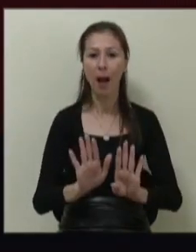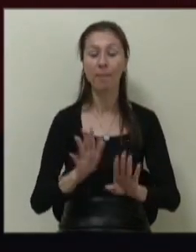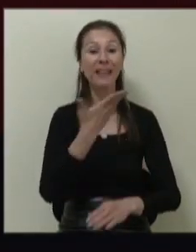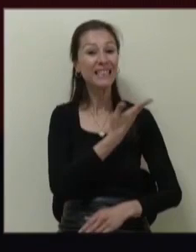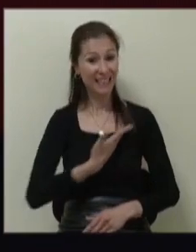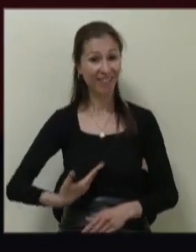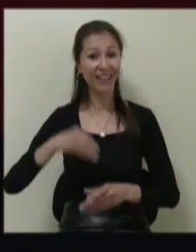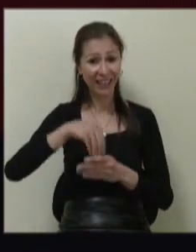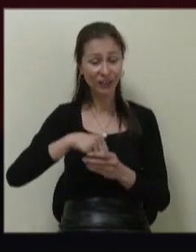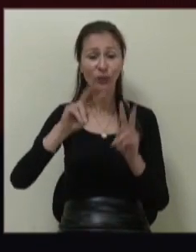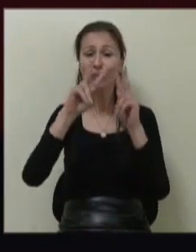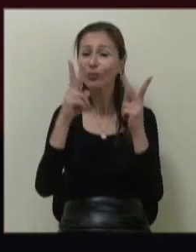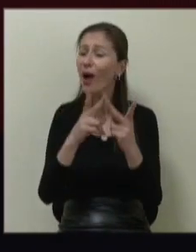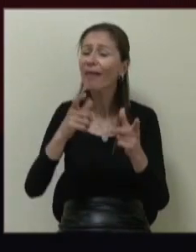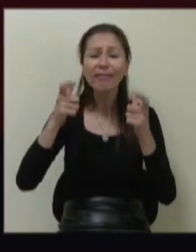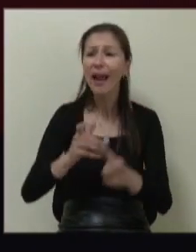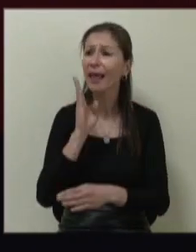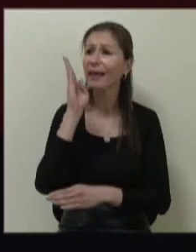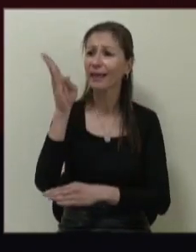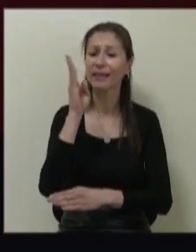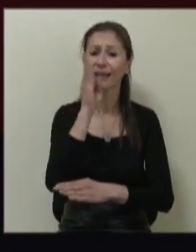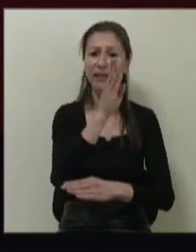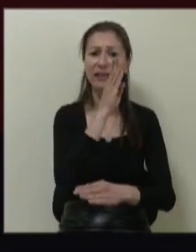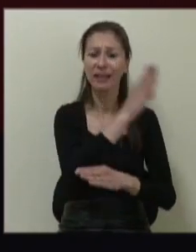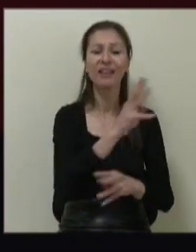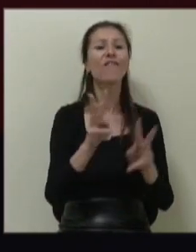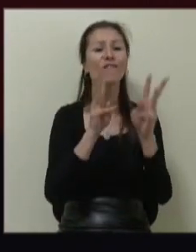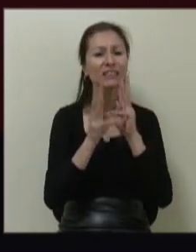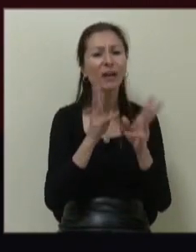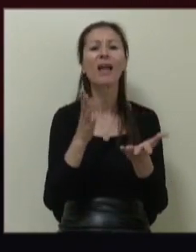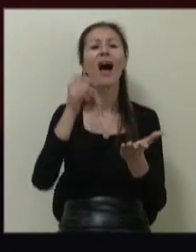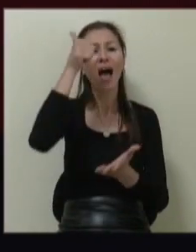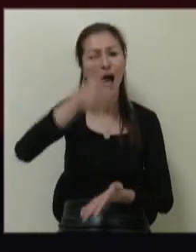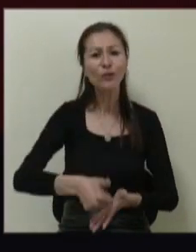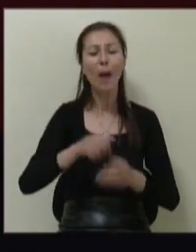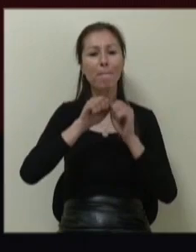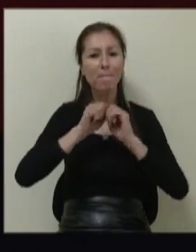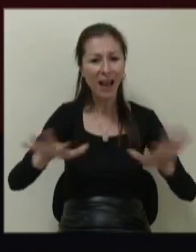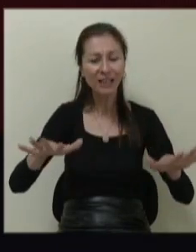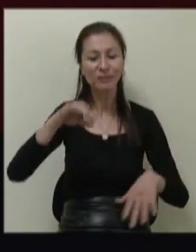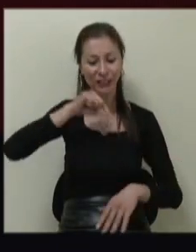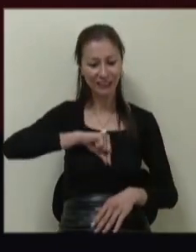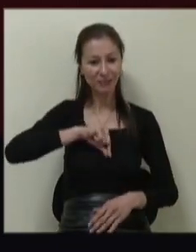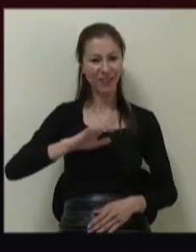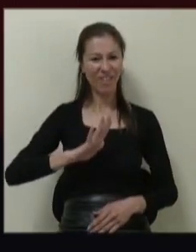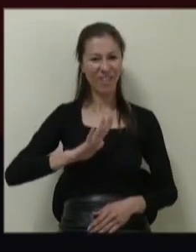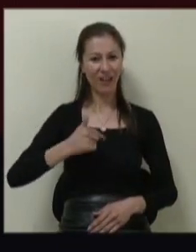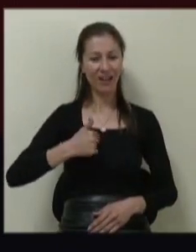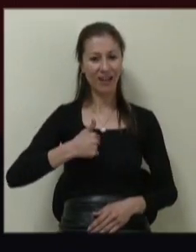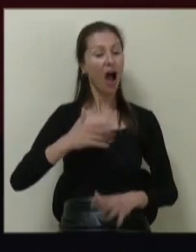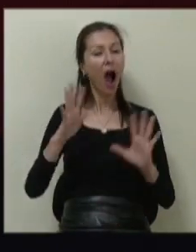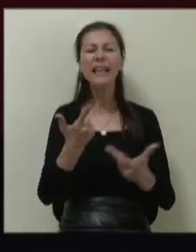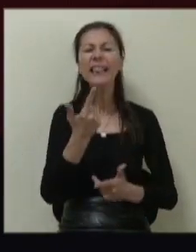sevgi için dünyanın neresine giderseniz gidin, WhatsApp'tan da her gün paylaştığımız, içimizde de taşıdığımız, hangi